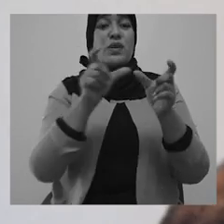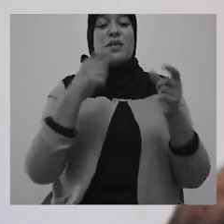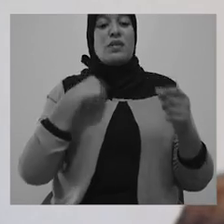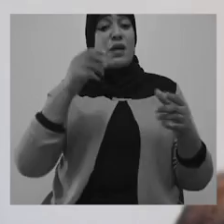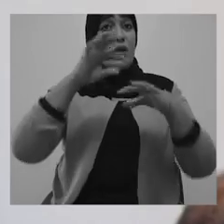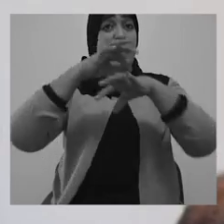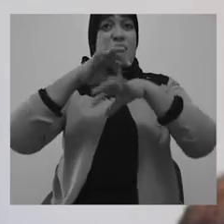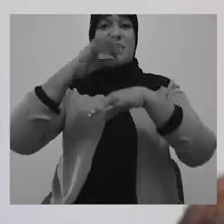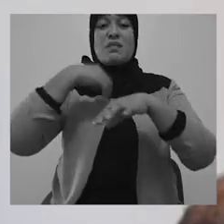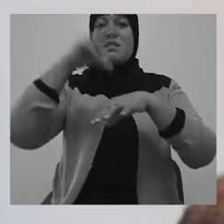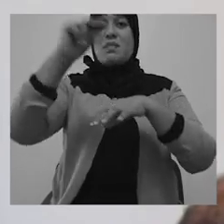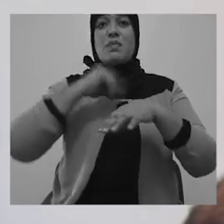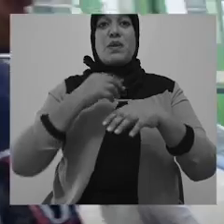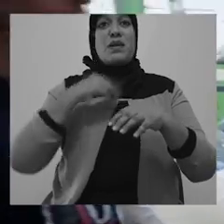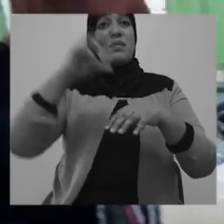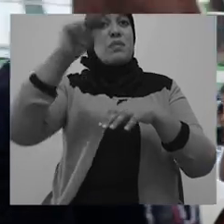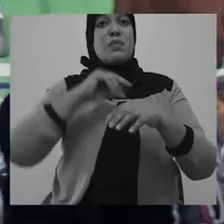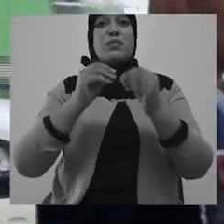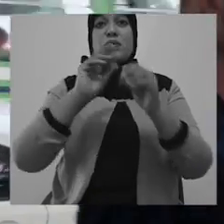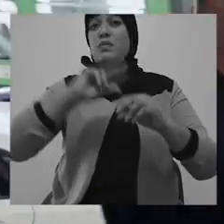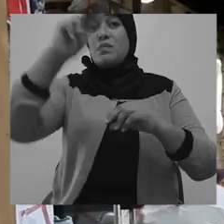une perspective de droits humains.